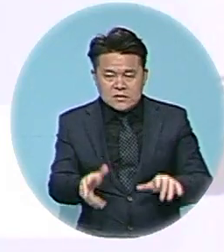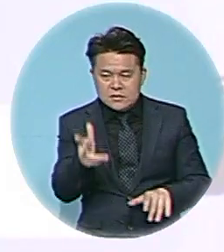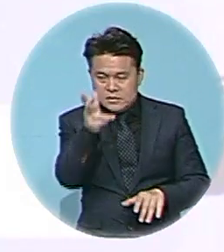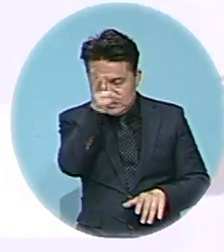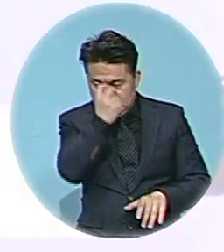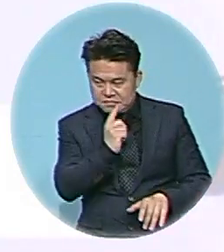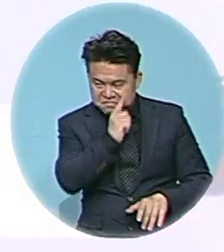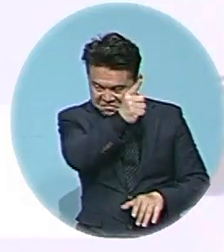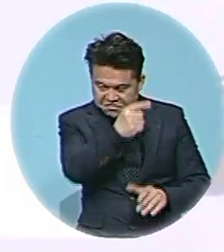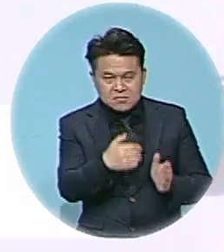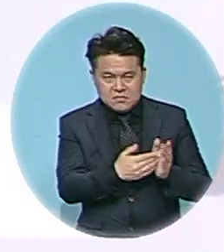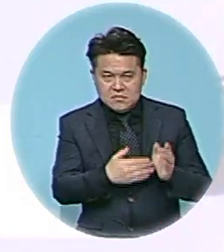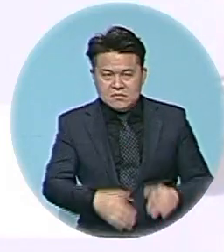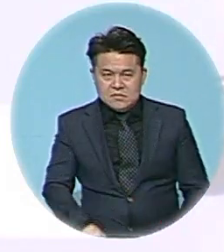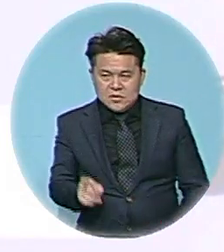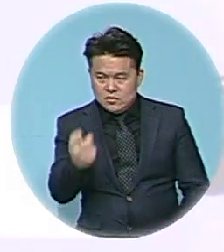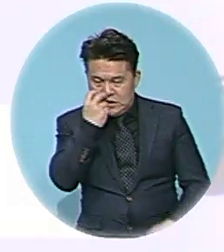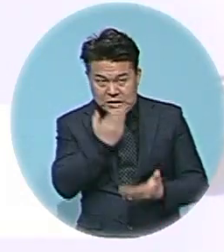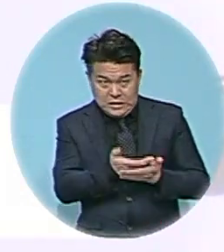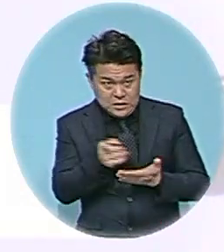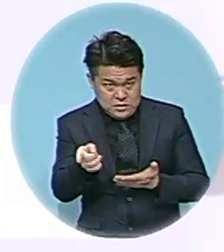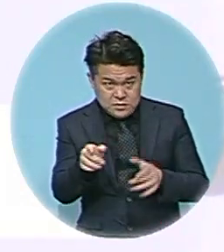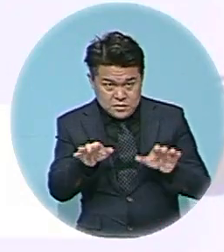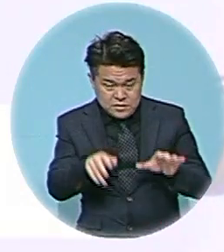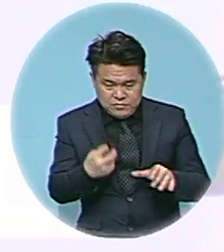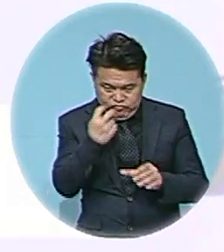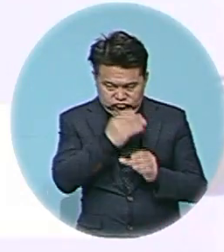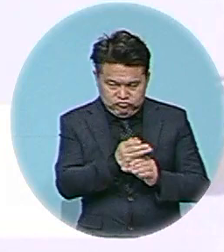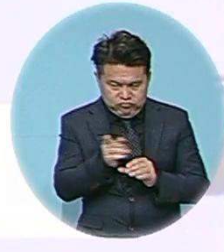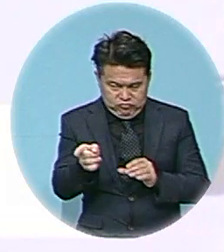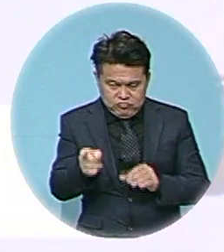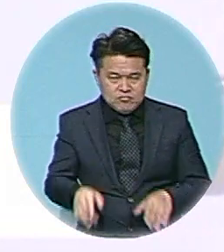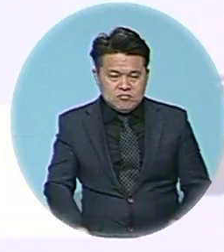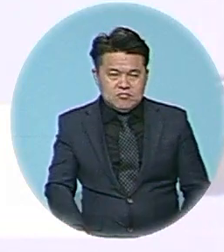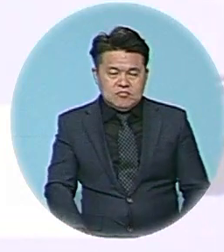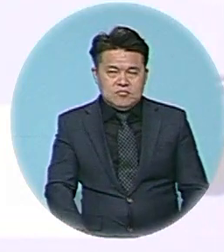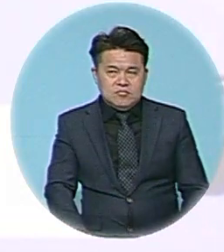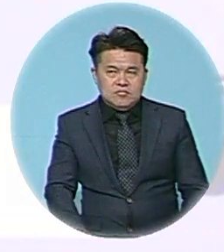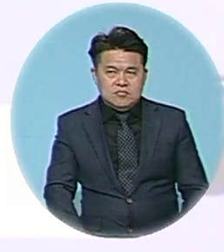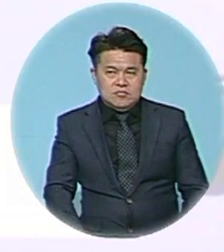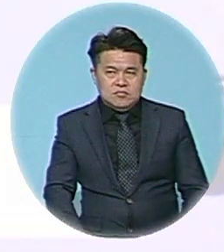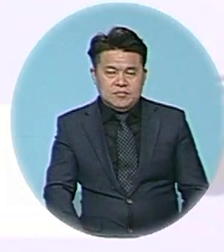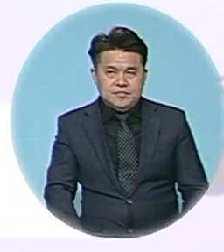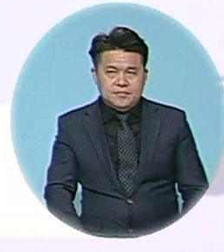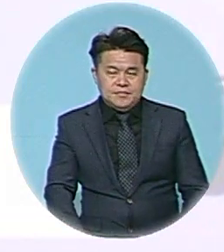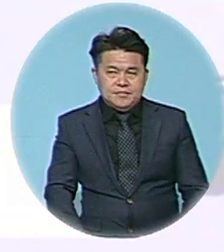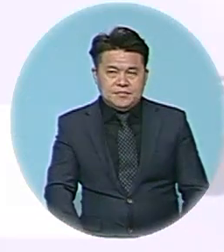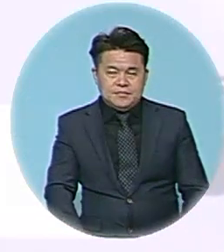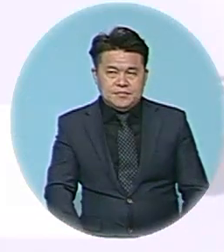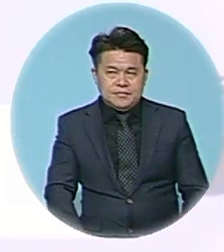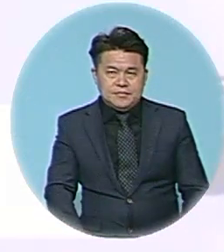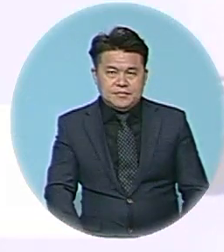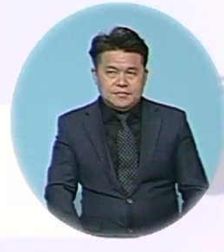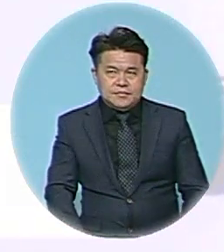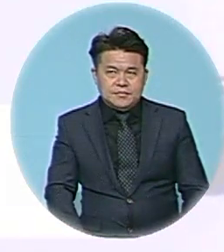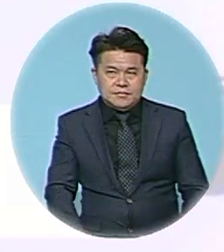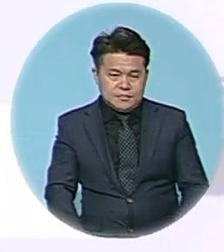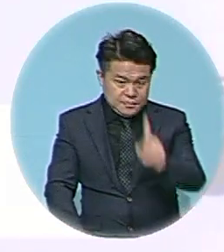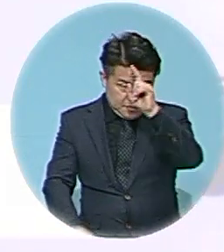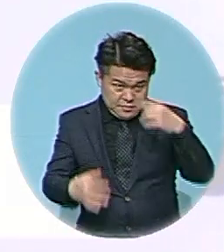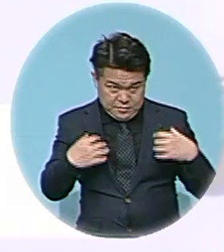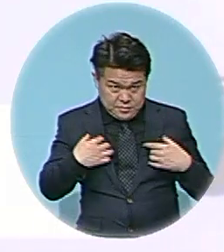어제 신속하게 수사 의뢰하였고 현재 수사가 개시되어 진행 중에 있다는 말씀을 드립니다.